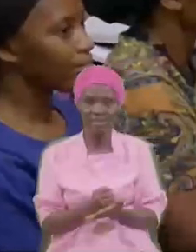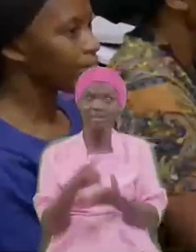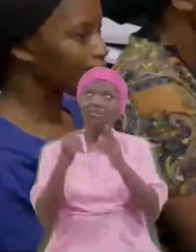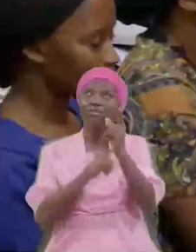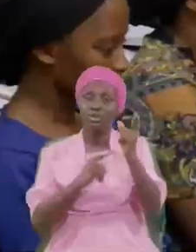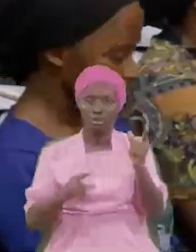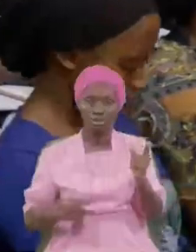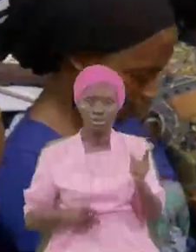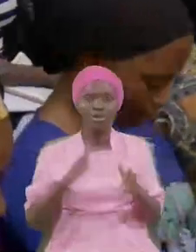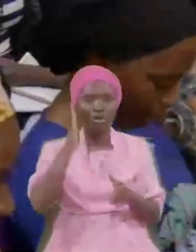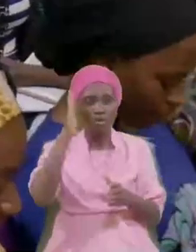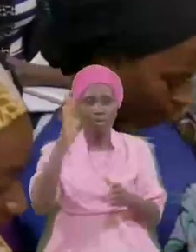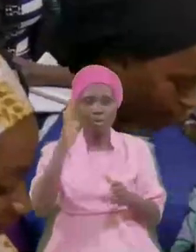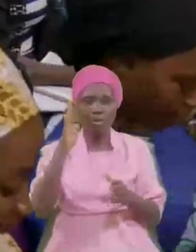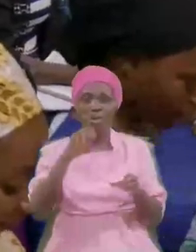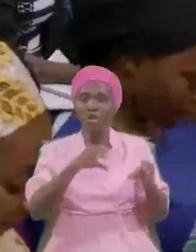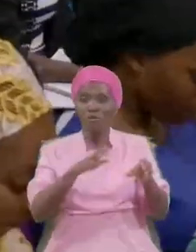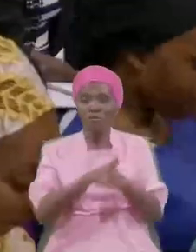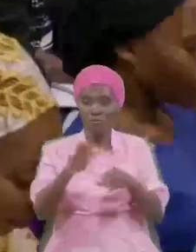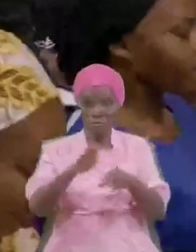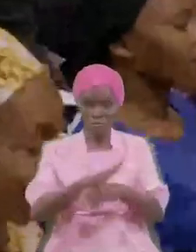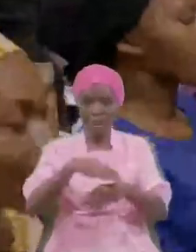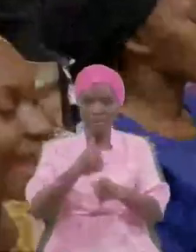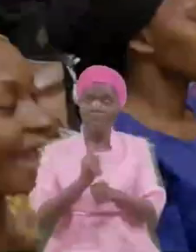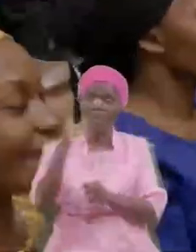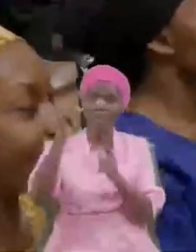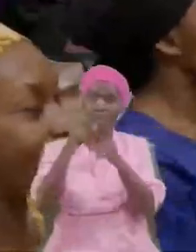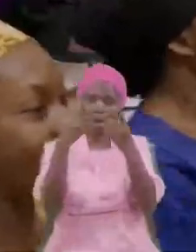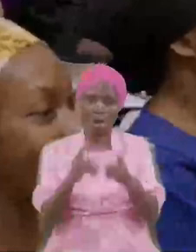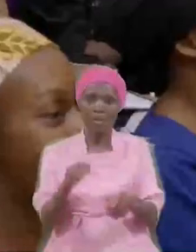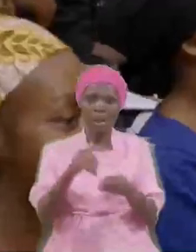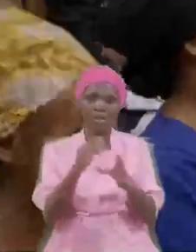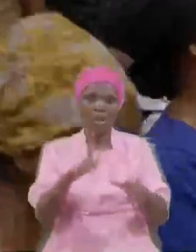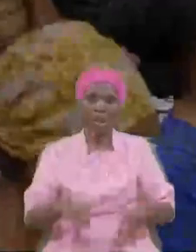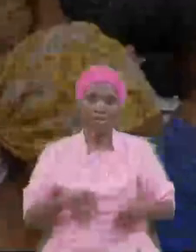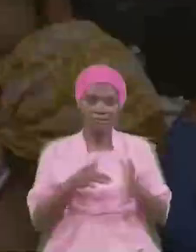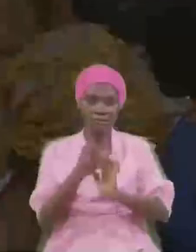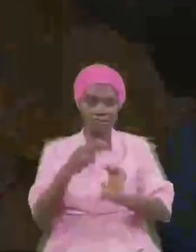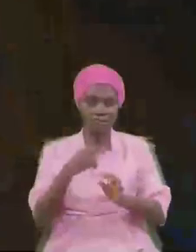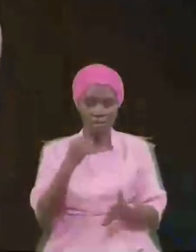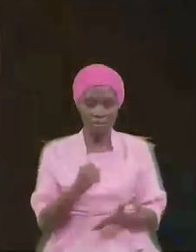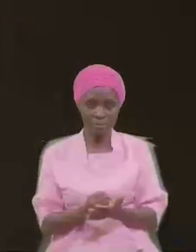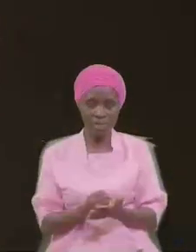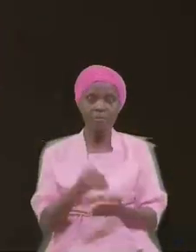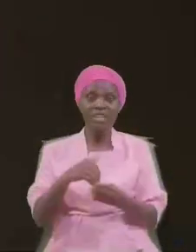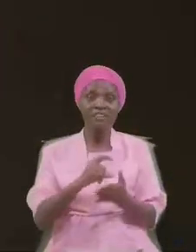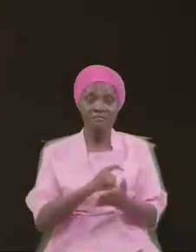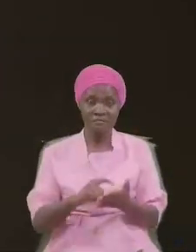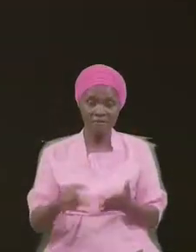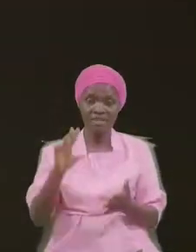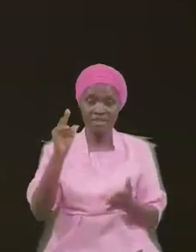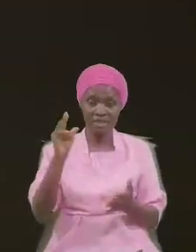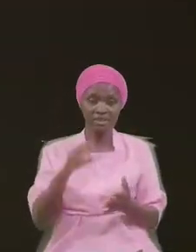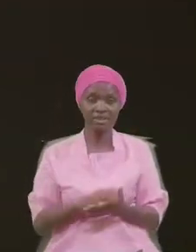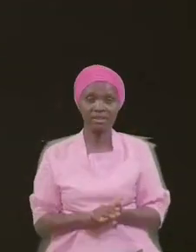Puisse le Seigneur accomplir sa parole dans votre vie au nom de Jésus-Christ. Voilà le verset 19.